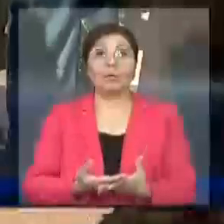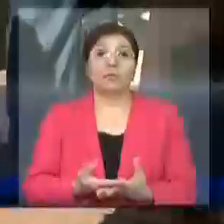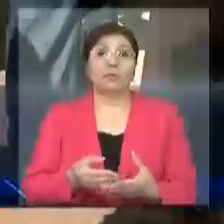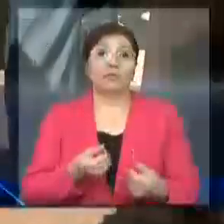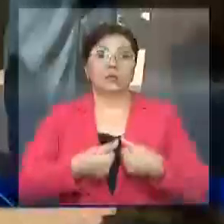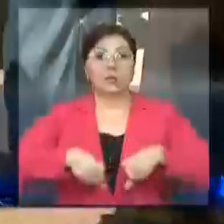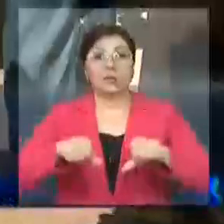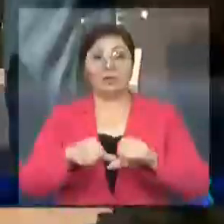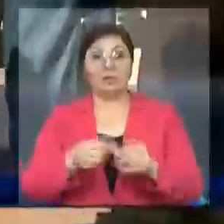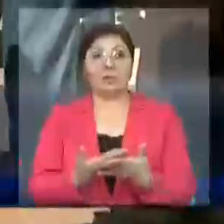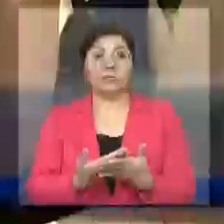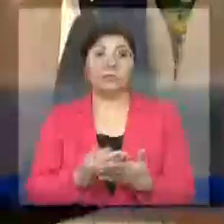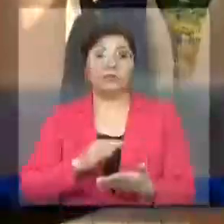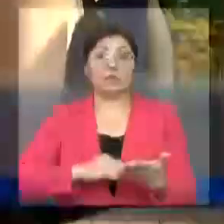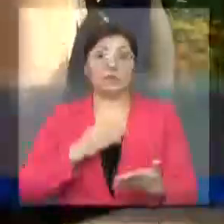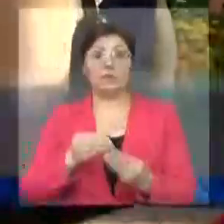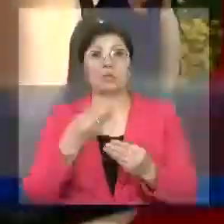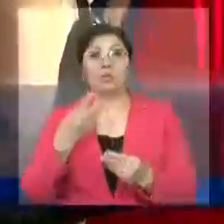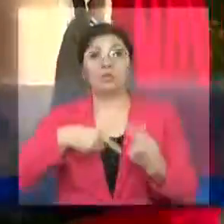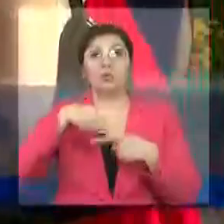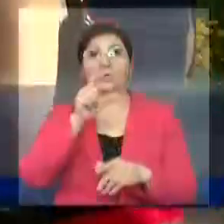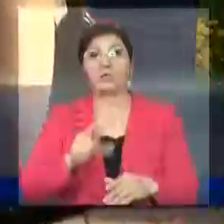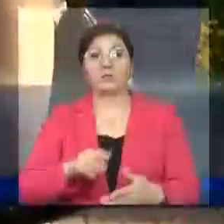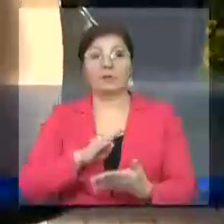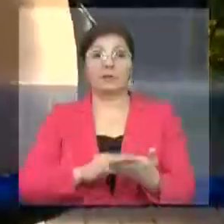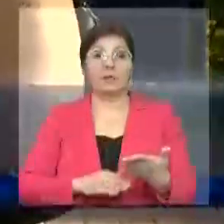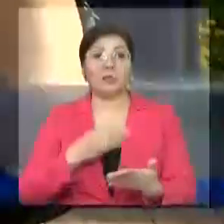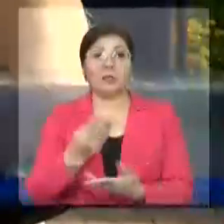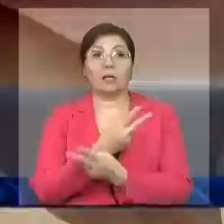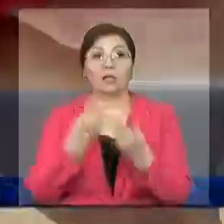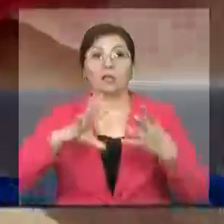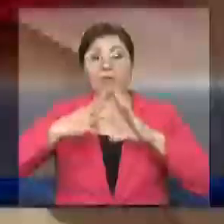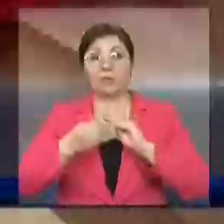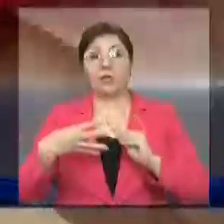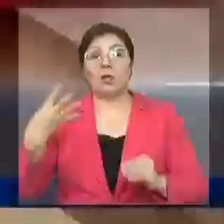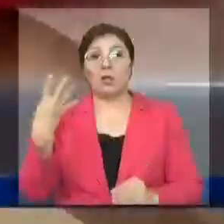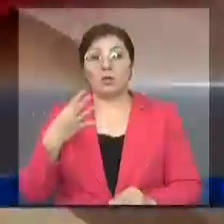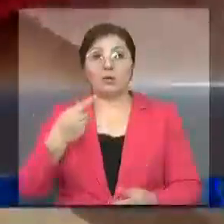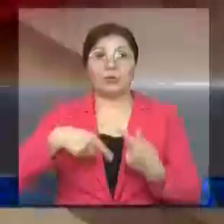комиссия отырысында өтінім берген 14 кәсіпкердің өтініші толық қаралды. Нәтижесінде 4